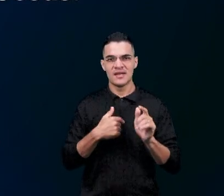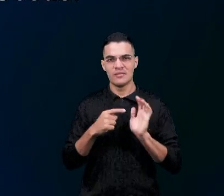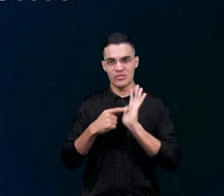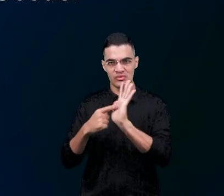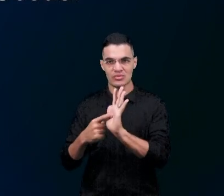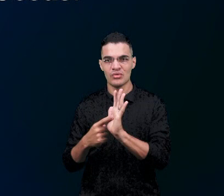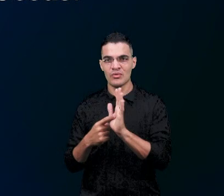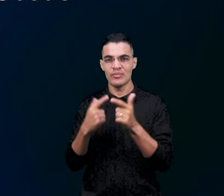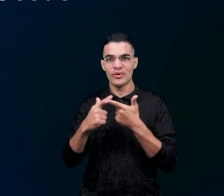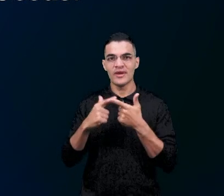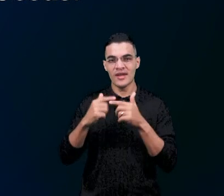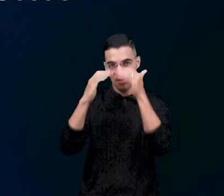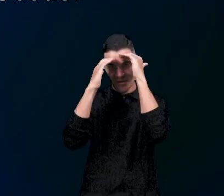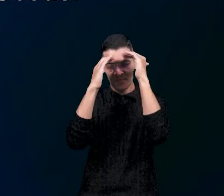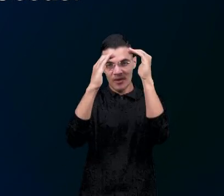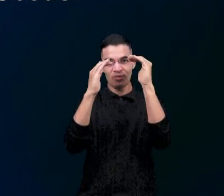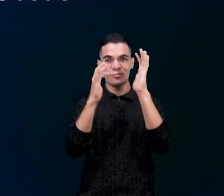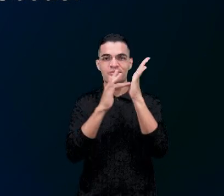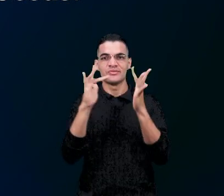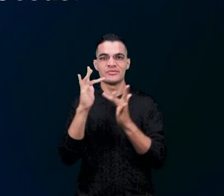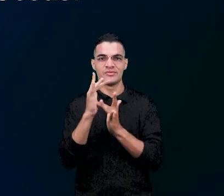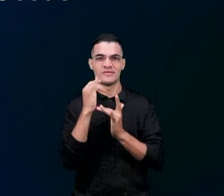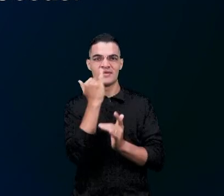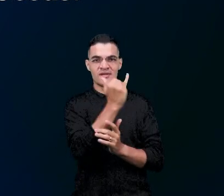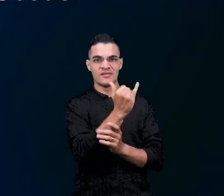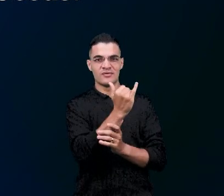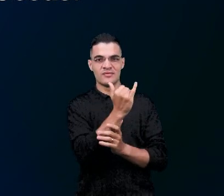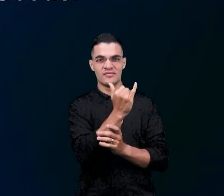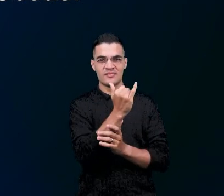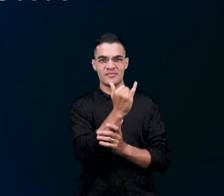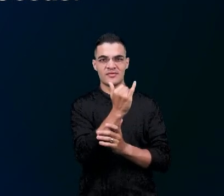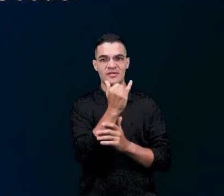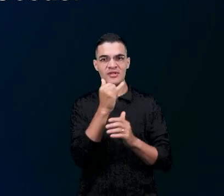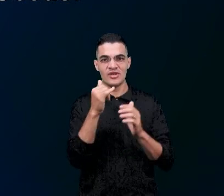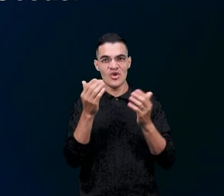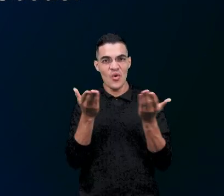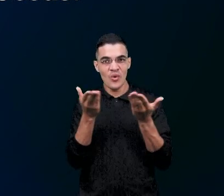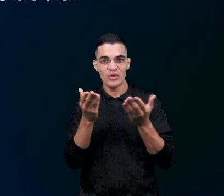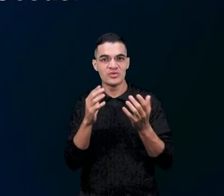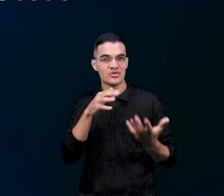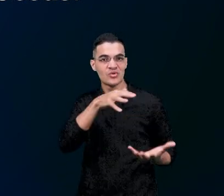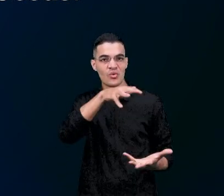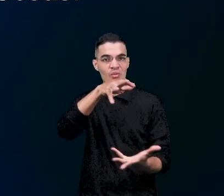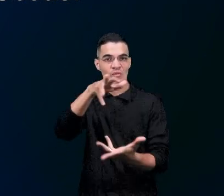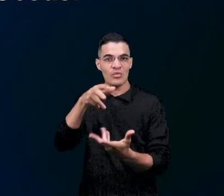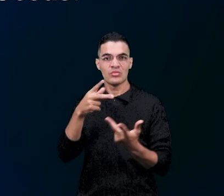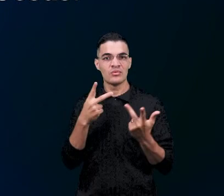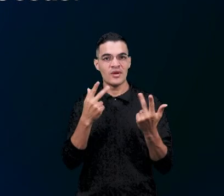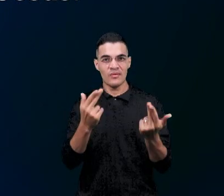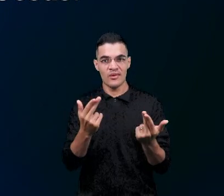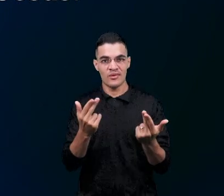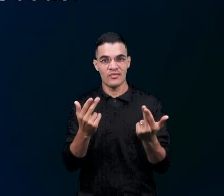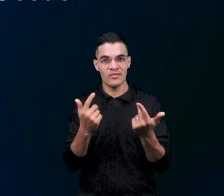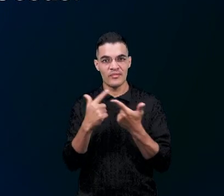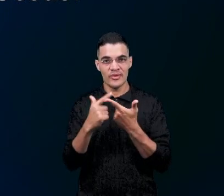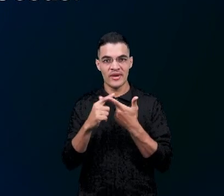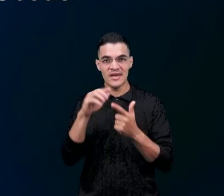démontré. Et il a entendu la voix du Seigneur Jésus et le monde aujourd'hui n'entend pas